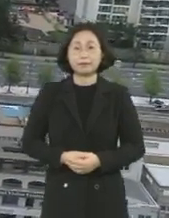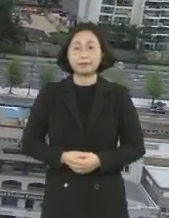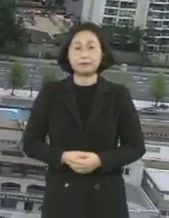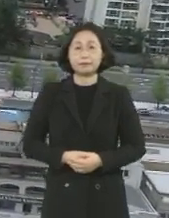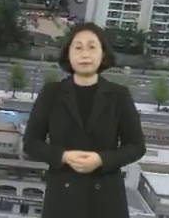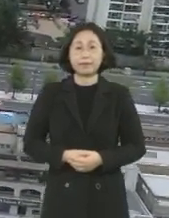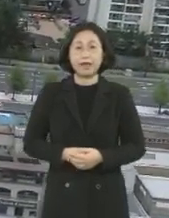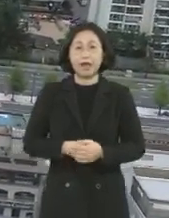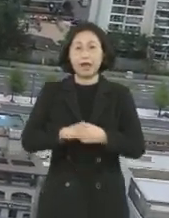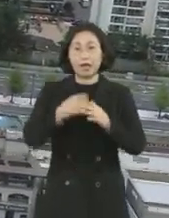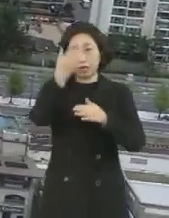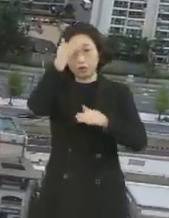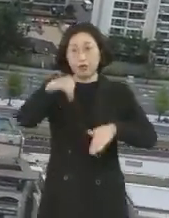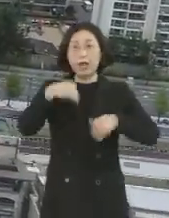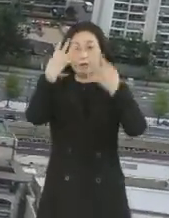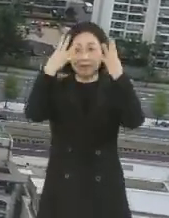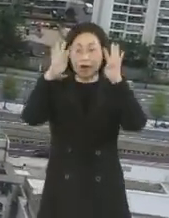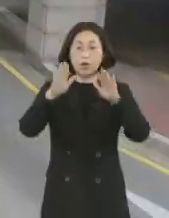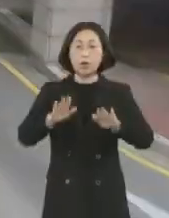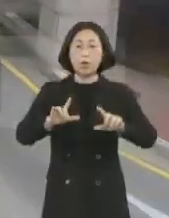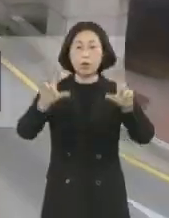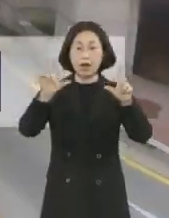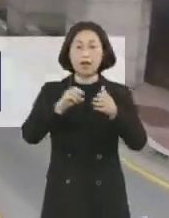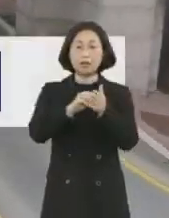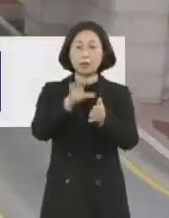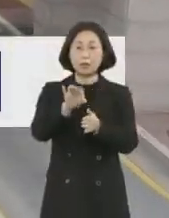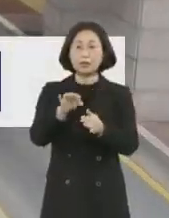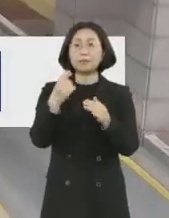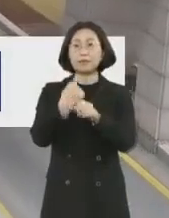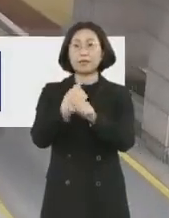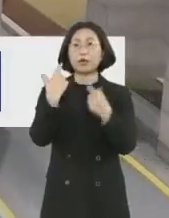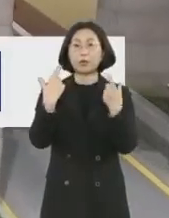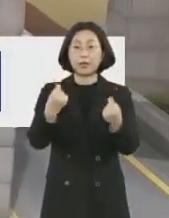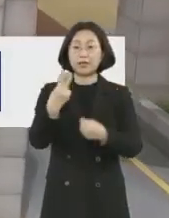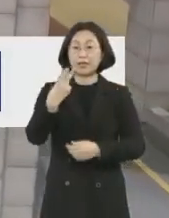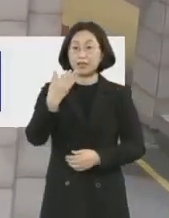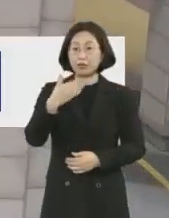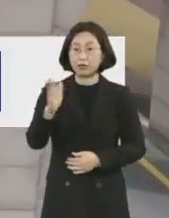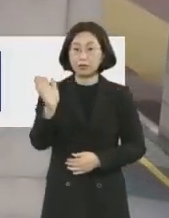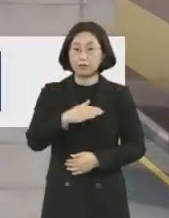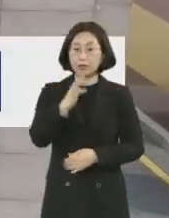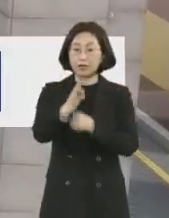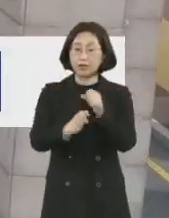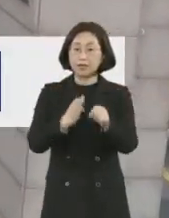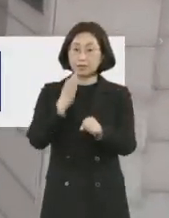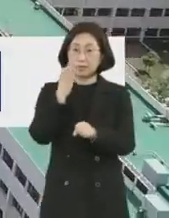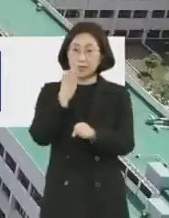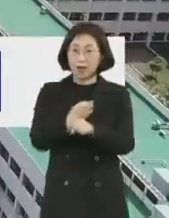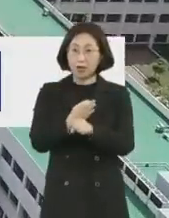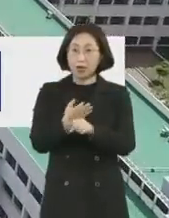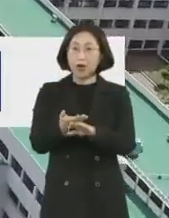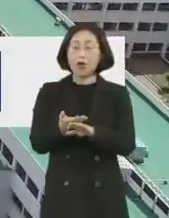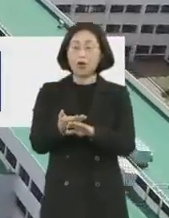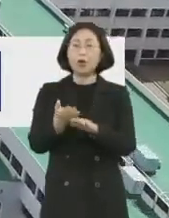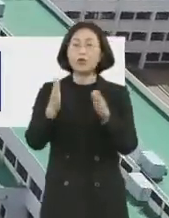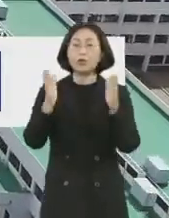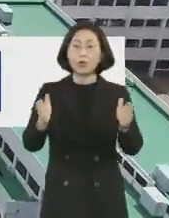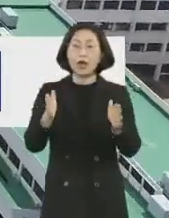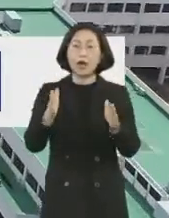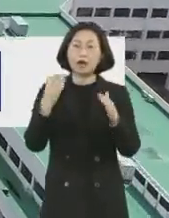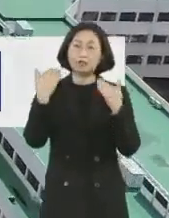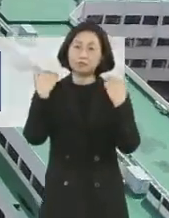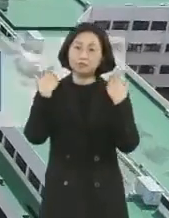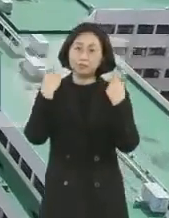지역 거점 국립대학인 충남대는 올해 등록금을 동결했는데 지난 2009년부터 14년째 인하와 동결을 계속하고